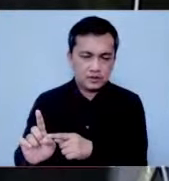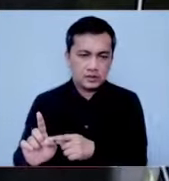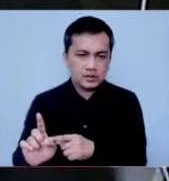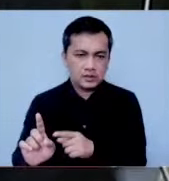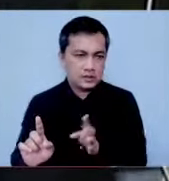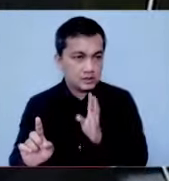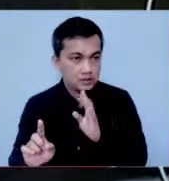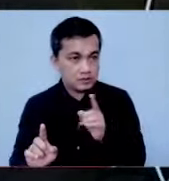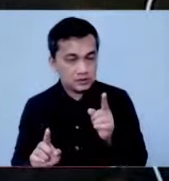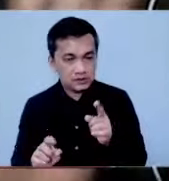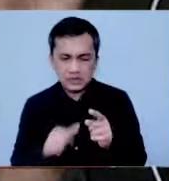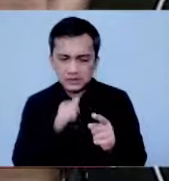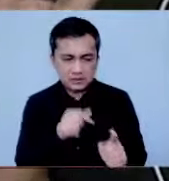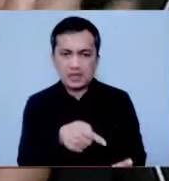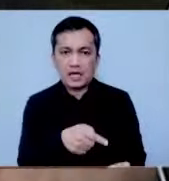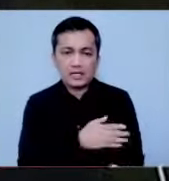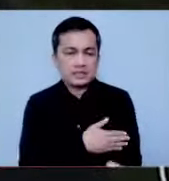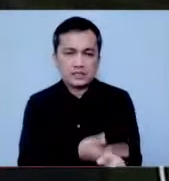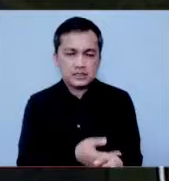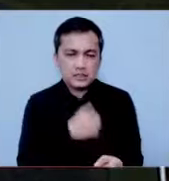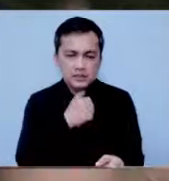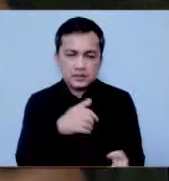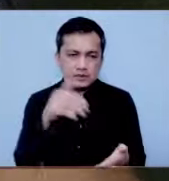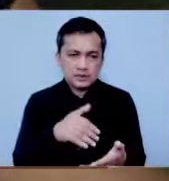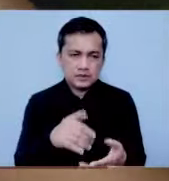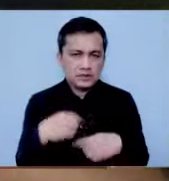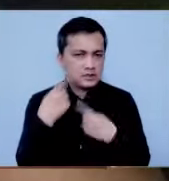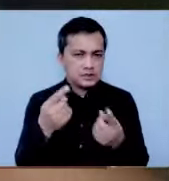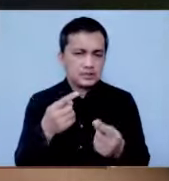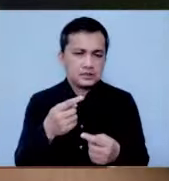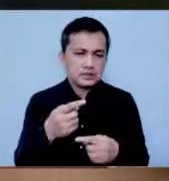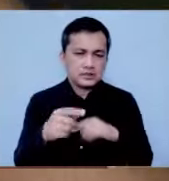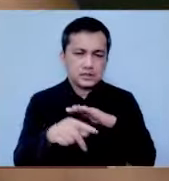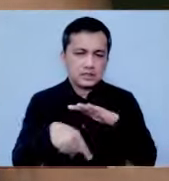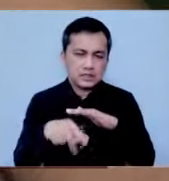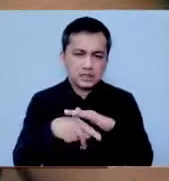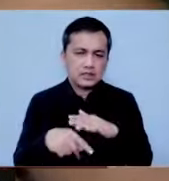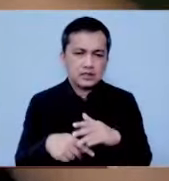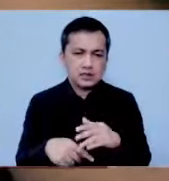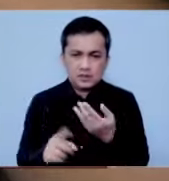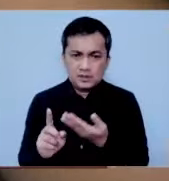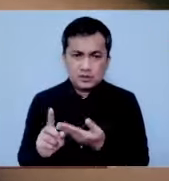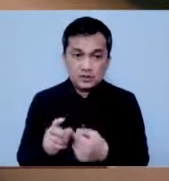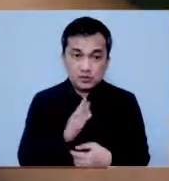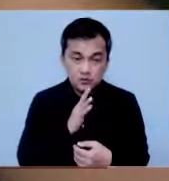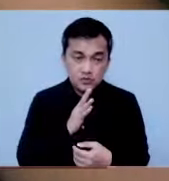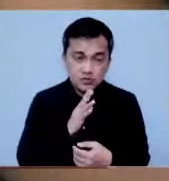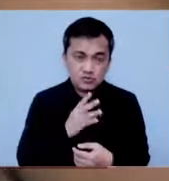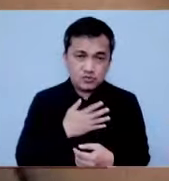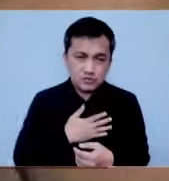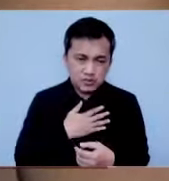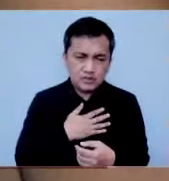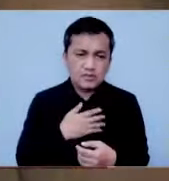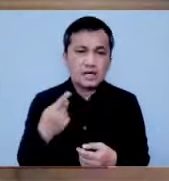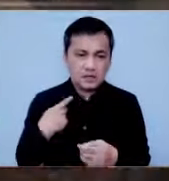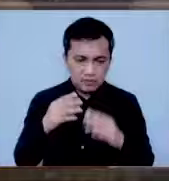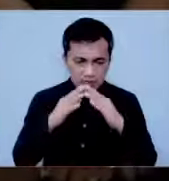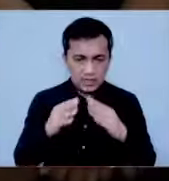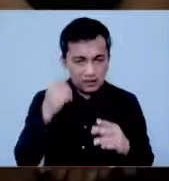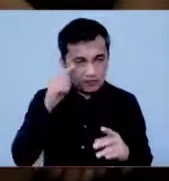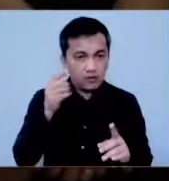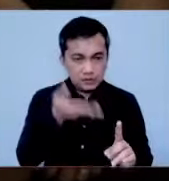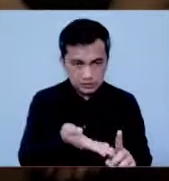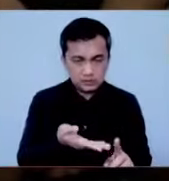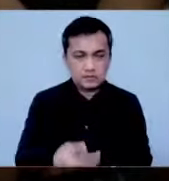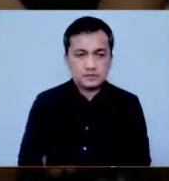po siya nakapag-aral since nung kinder. Gusto po namin na magkaroon ng bahay para po sa kanya.